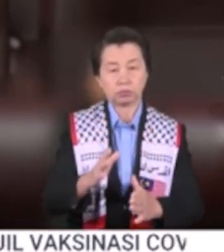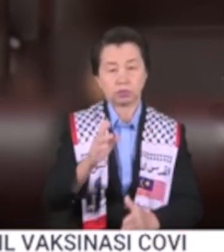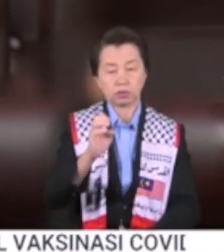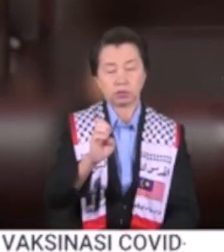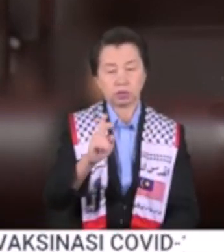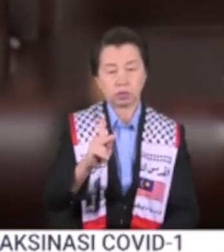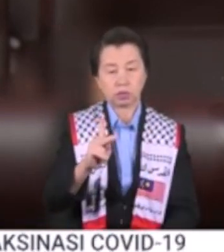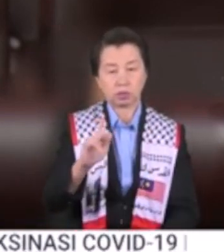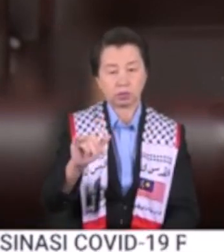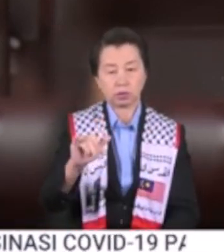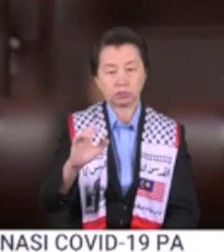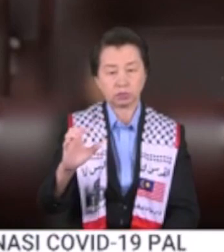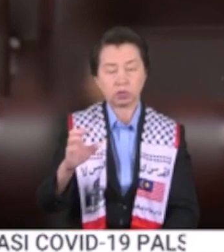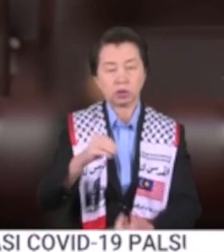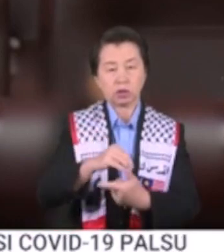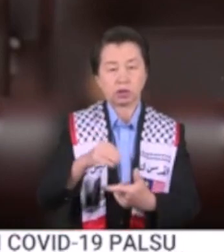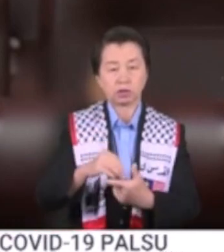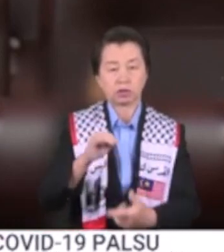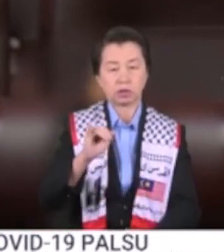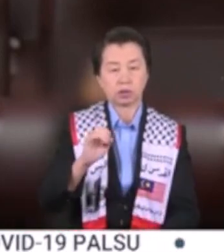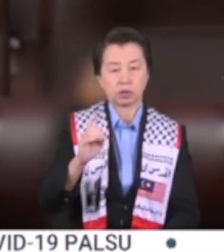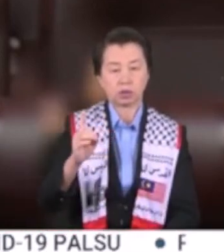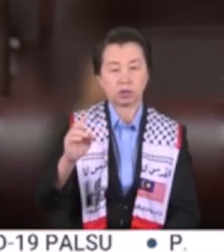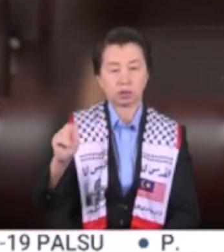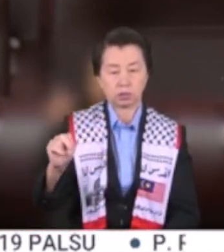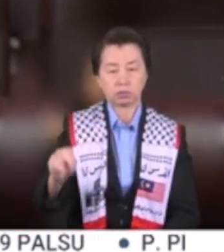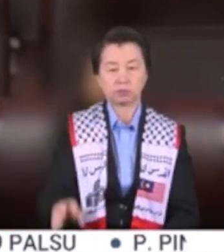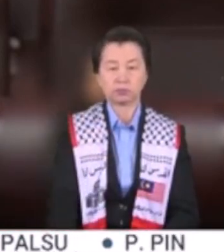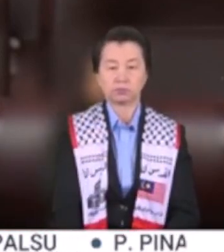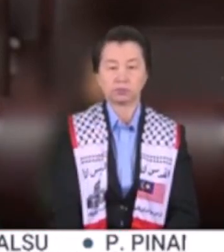ekyc ataupun idn than